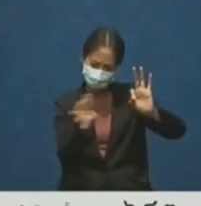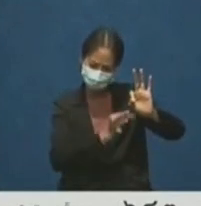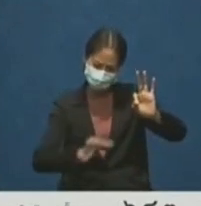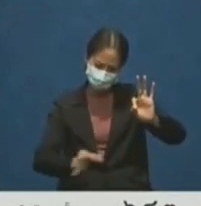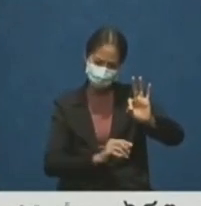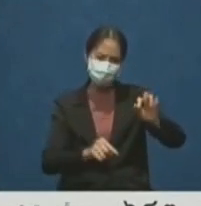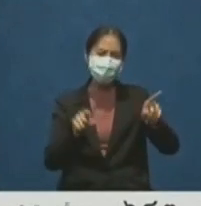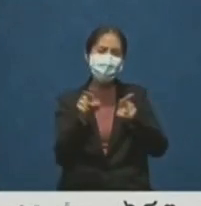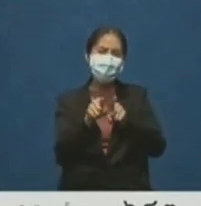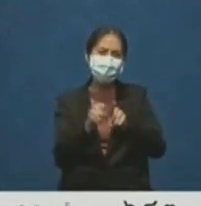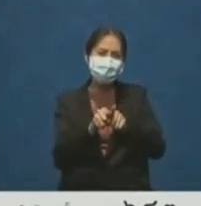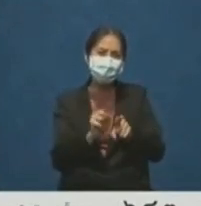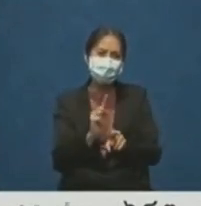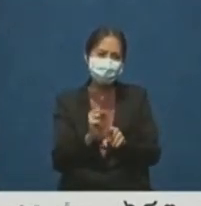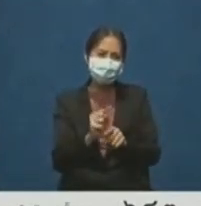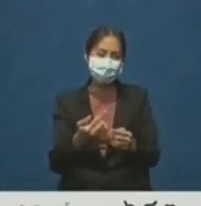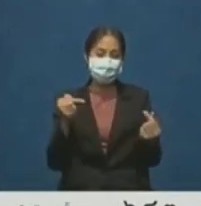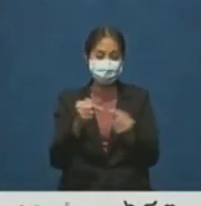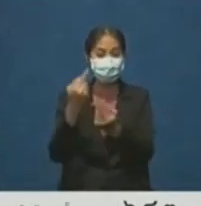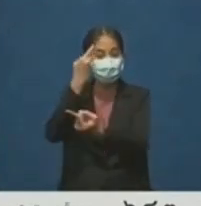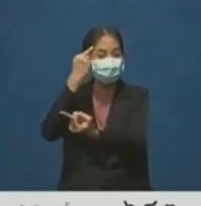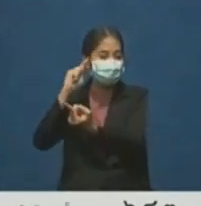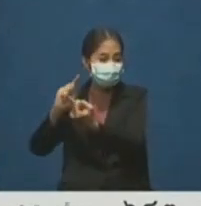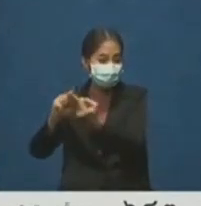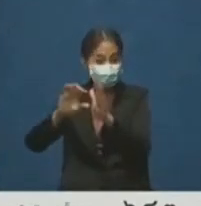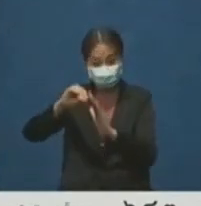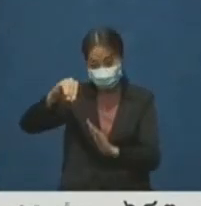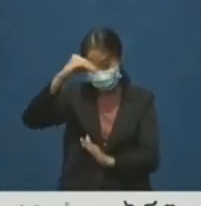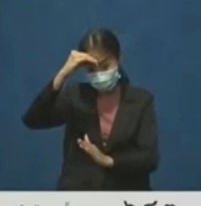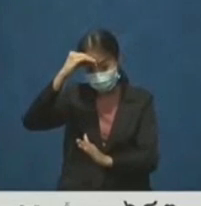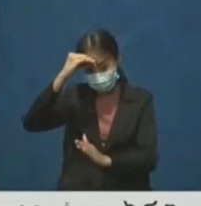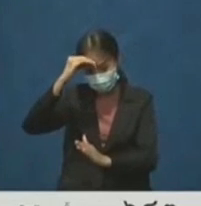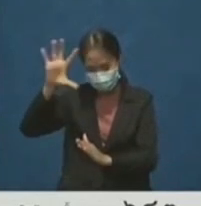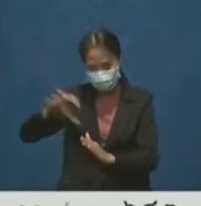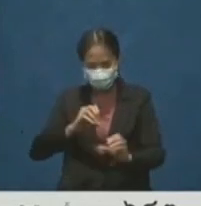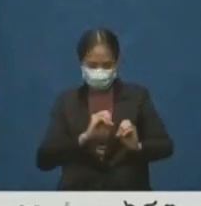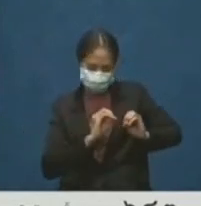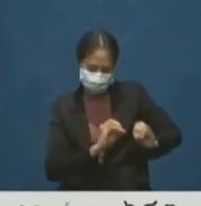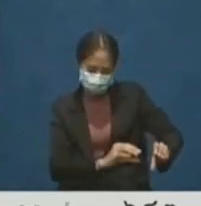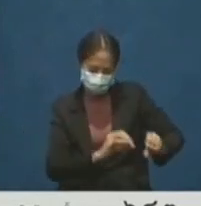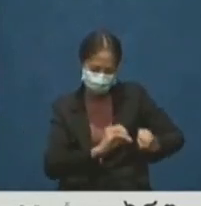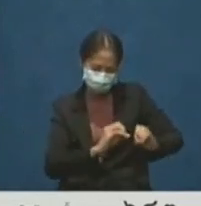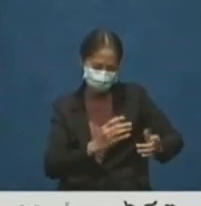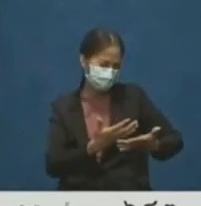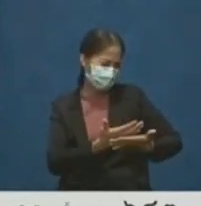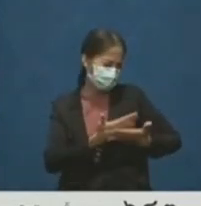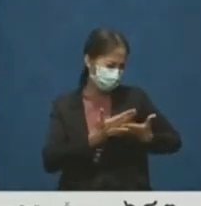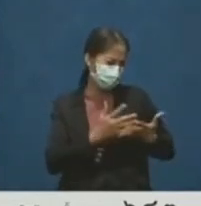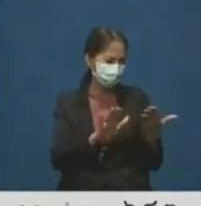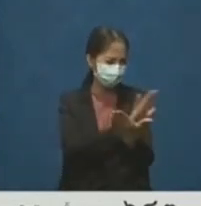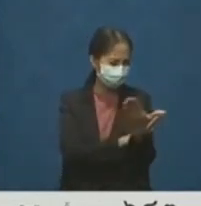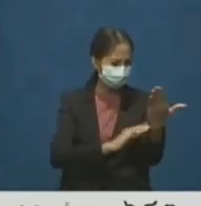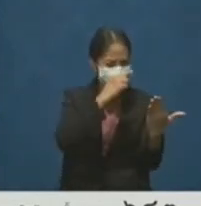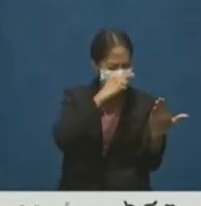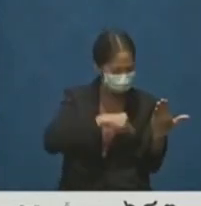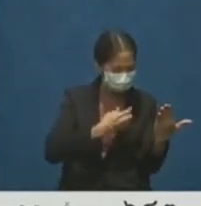นี้เป็นการนำวัตถุประสงค์ของการศึกษามาใช้เป็นเครื่องมื ในการปลูกฝังความเป็นชาตินิยมมากจนเกิน